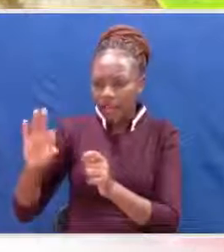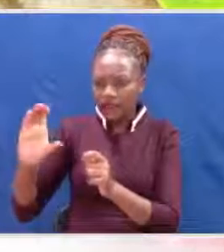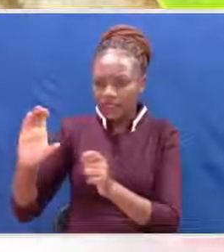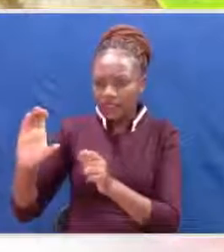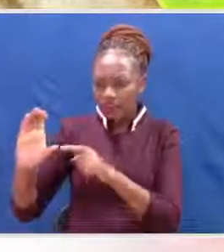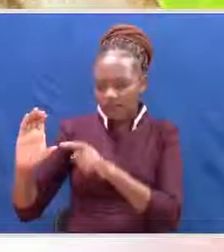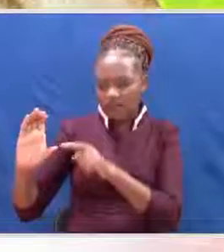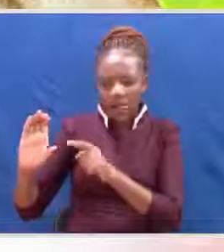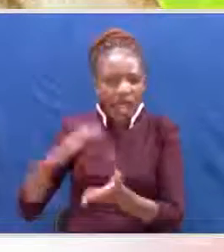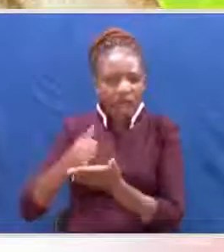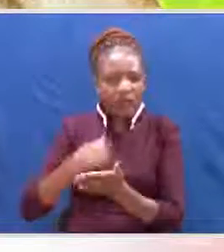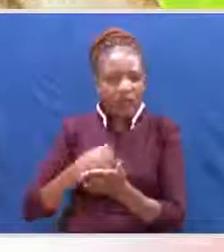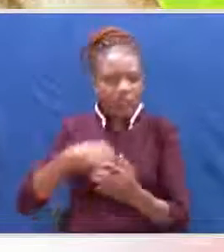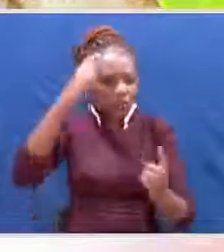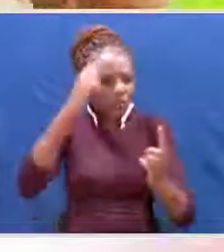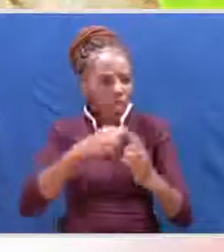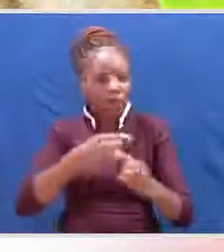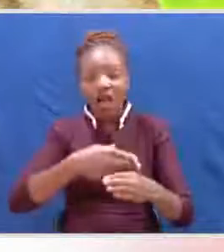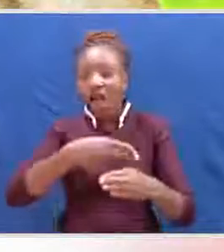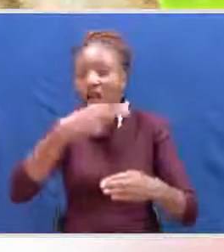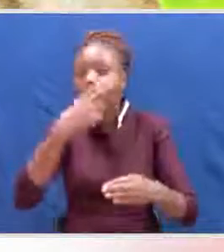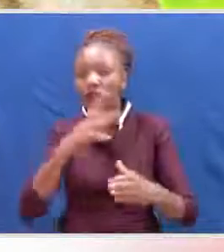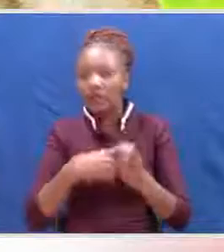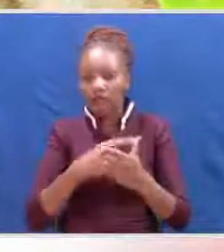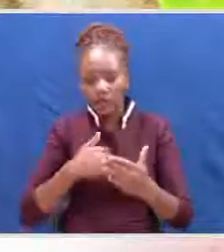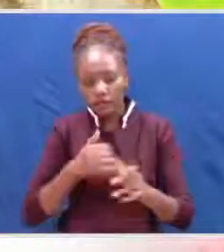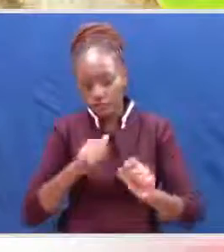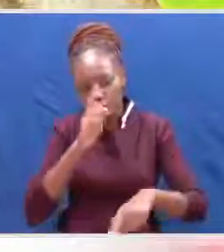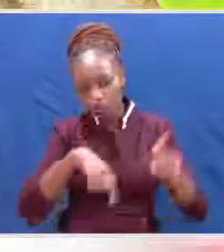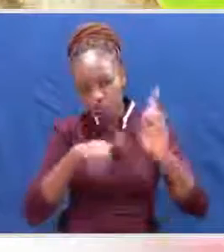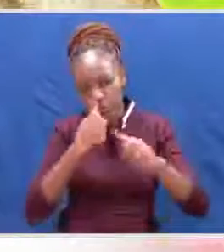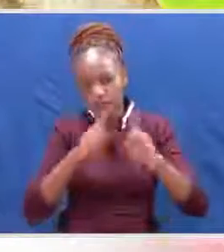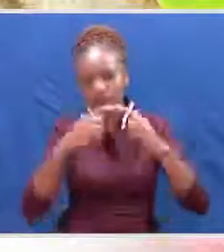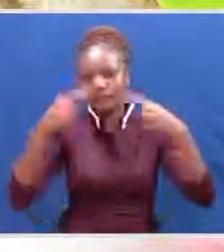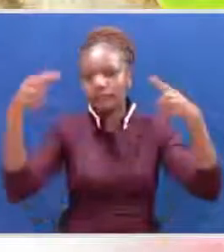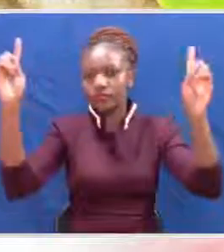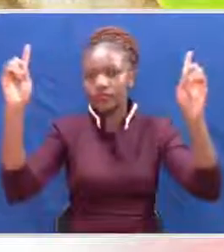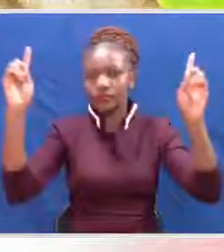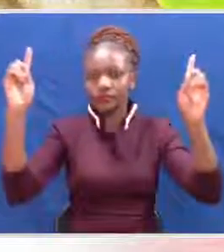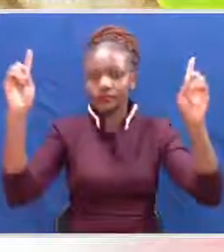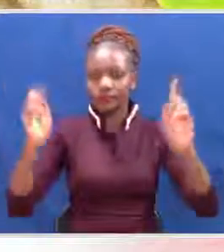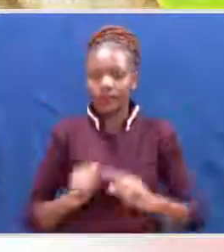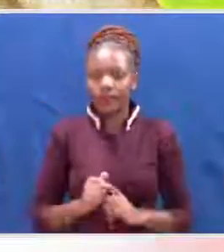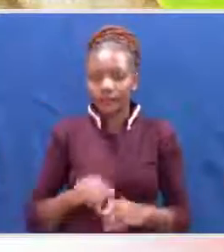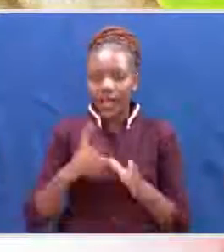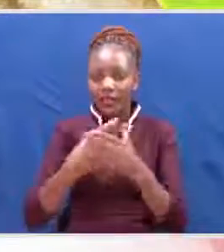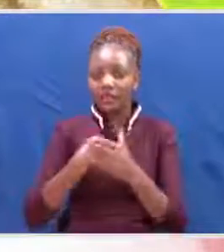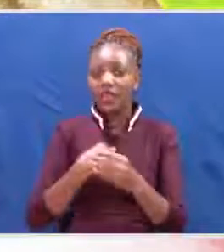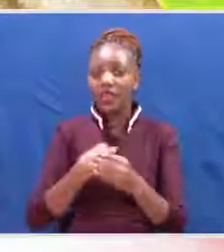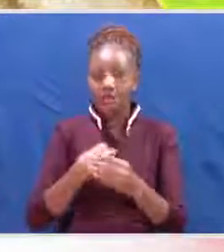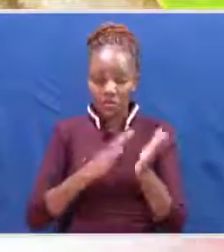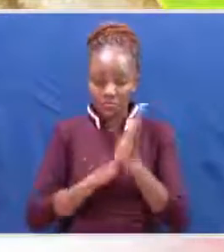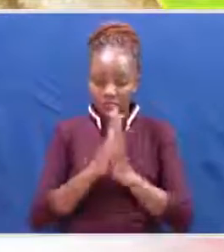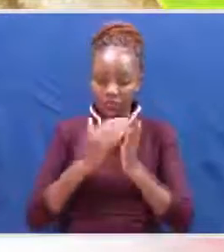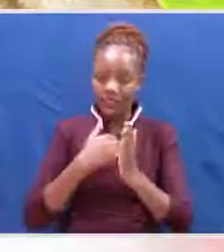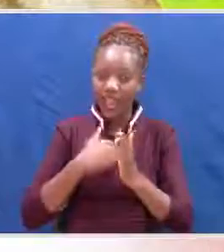una aim mali, unaona ulipata hii nafasi inaweza fika pale. Mimi ndo tangu ilikuwa ni vae jezi tu ya Harambee. Nicheza iko national